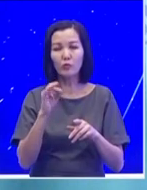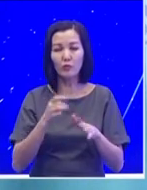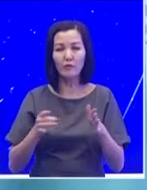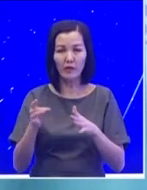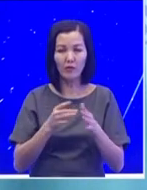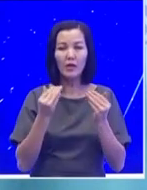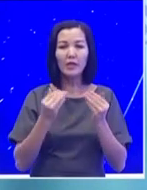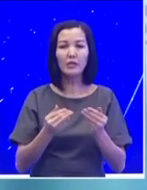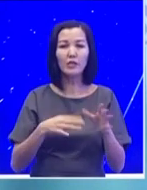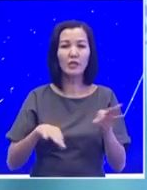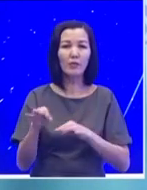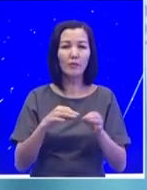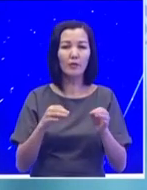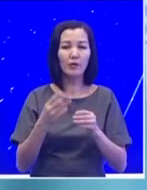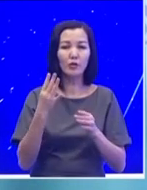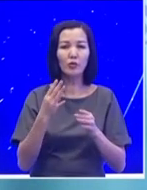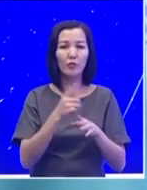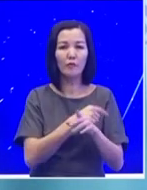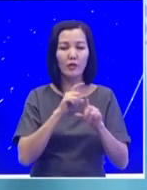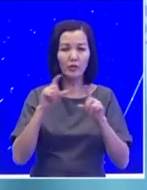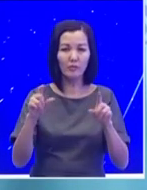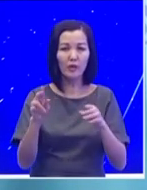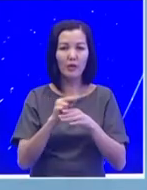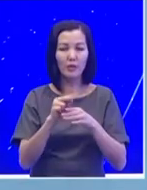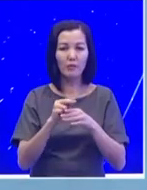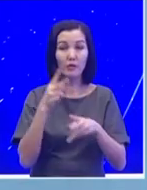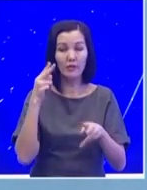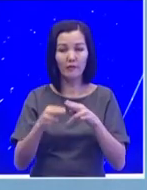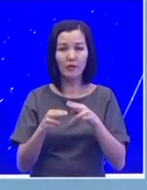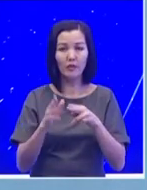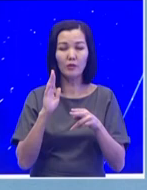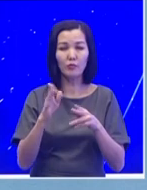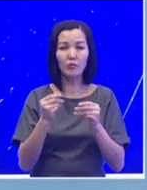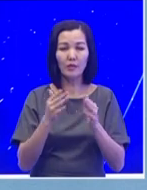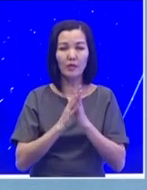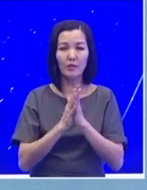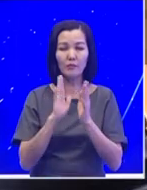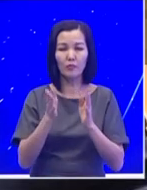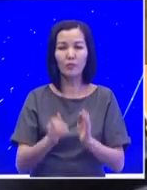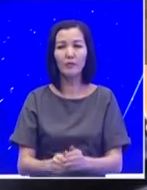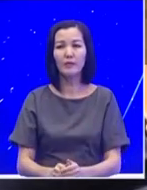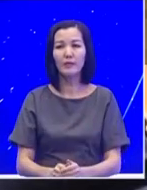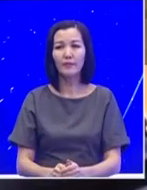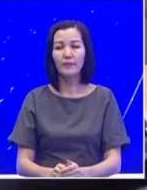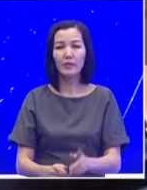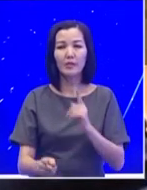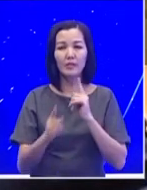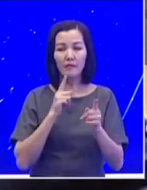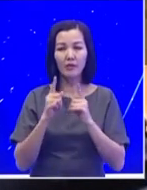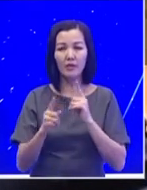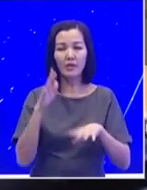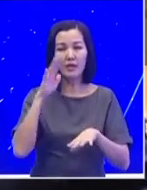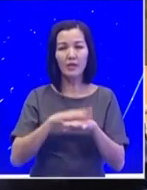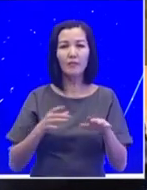округов. Сейчас мы разрабатываем проект по 4 врачебным амбулаториям. Как все завершится, будем просить средства на строительство. В завершении отчетной встречи аким